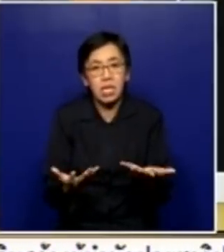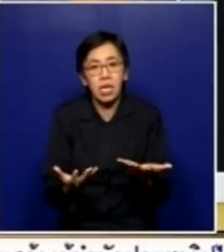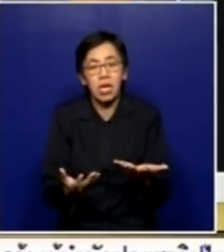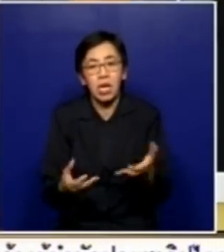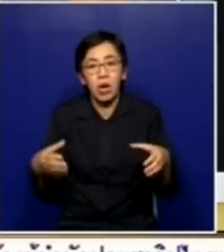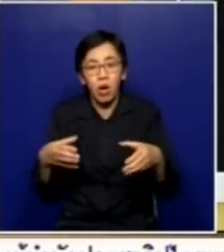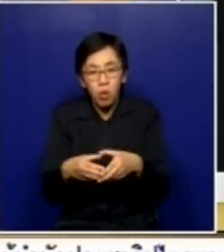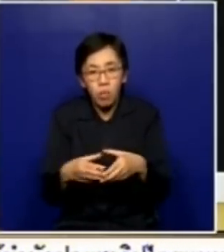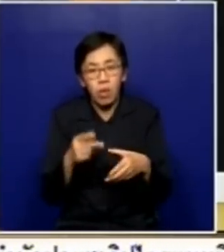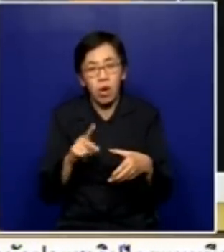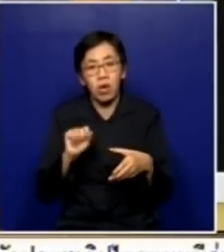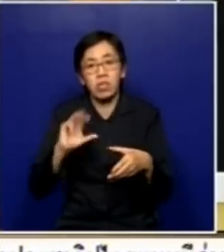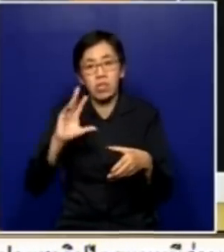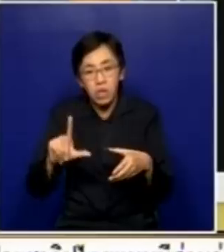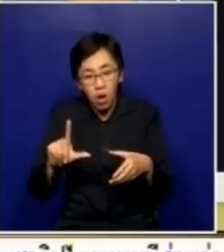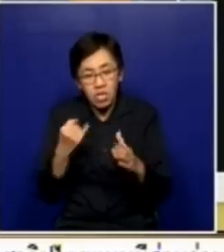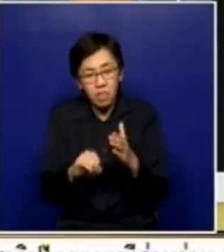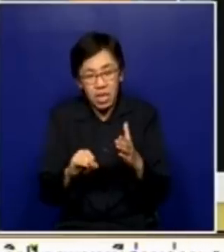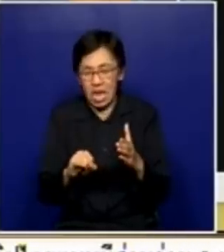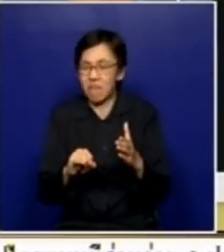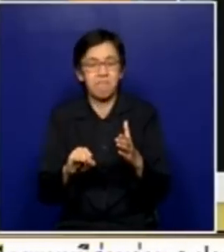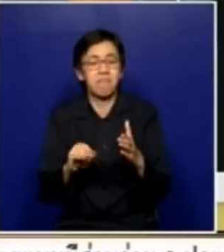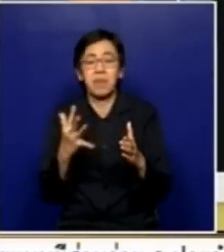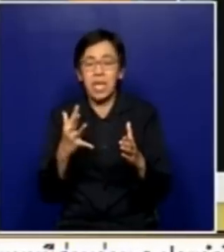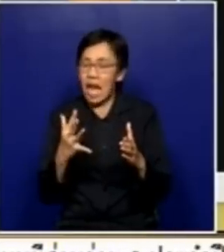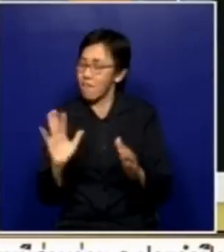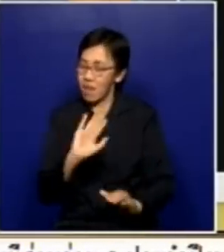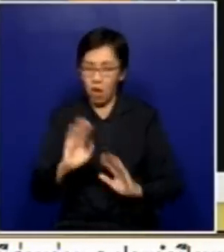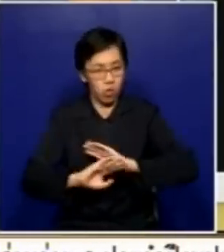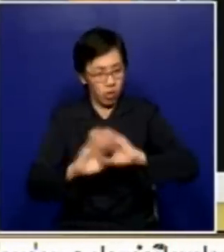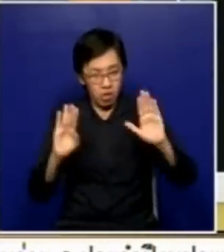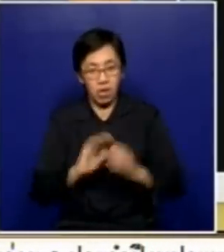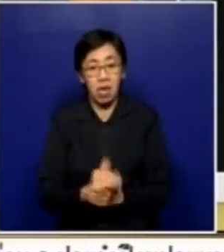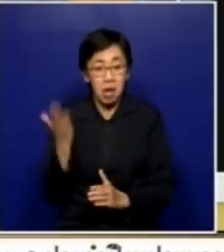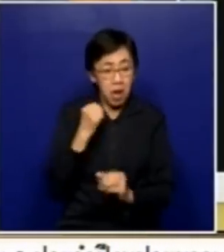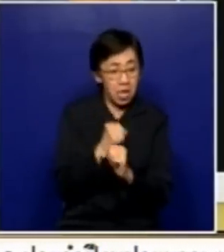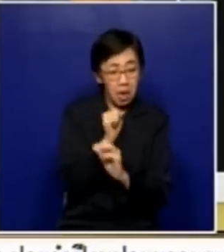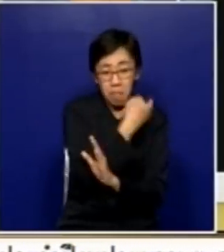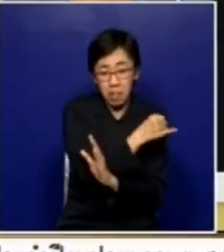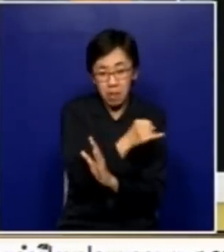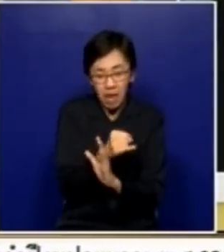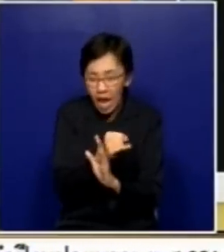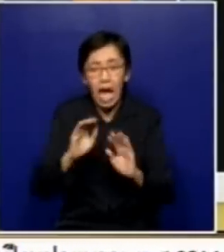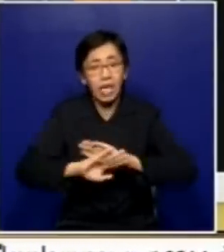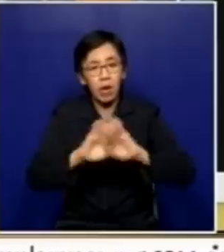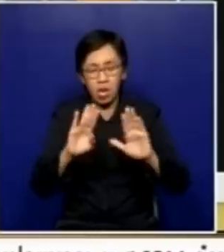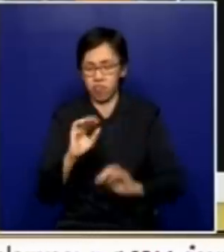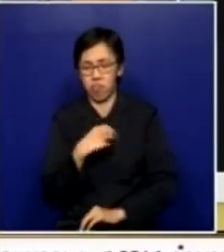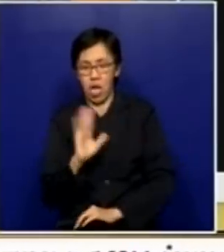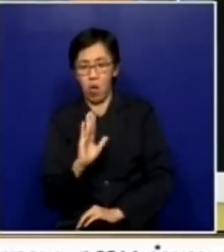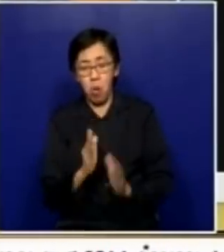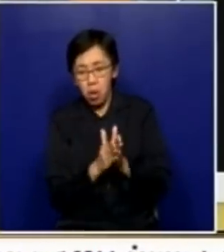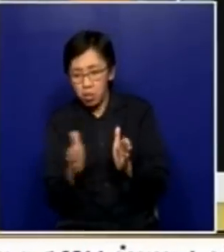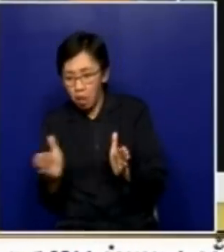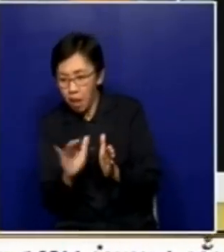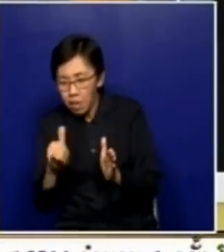กับขนารัษาความสงบเพ่งชาติในทกการกระทำที่เกิดขึ้มาแล้วในอดีตปัจุบันและทจะเกิดขึ้นต่อไปในอนา